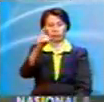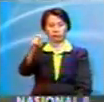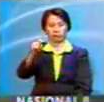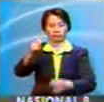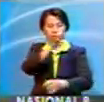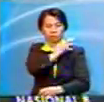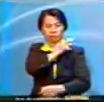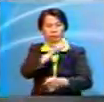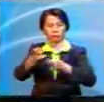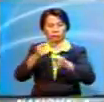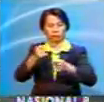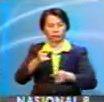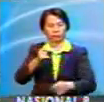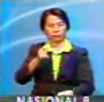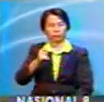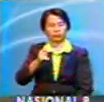pengurus Zainal